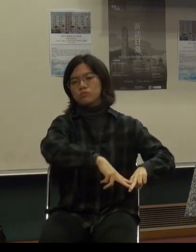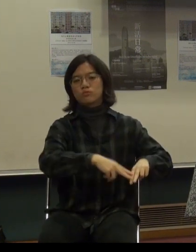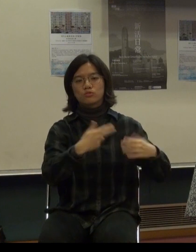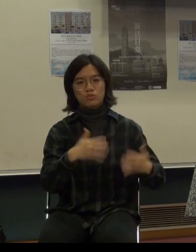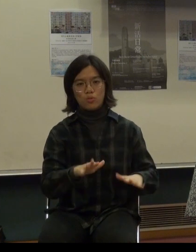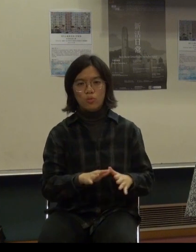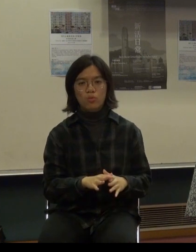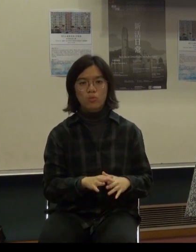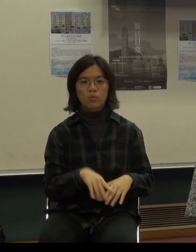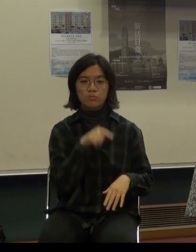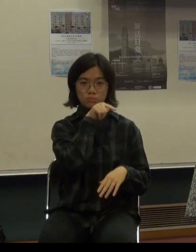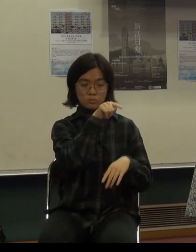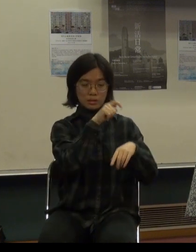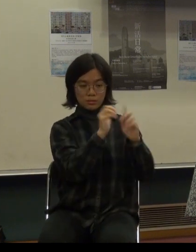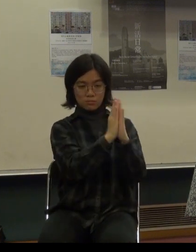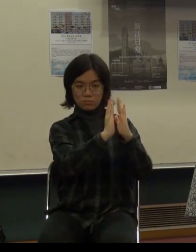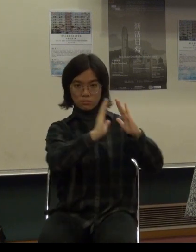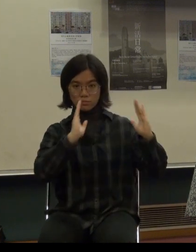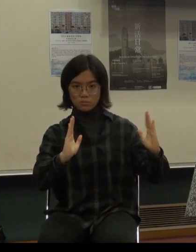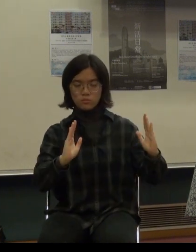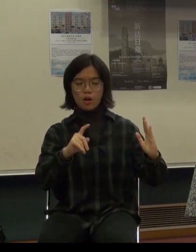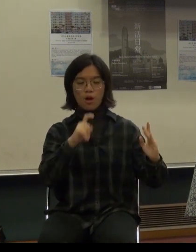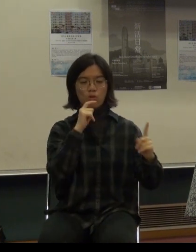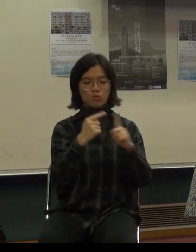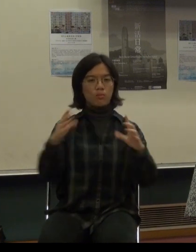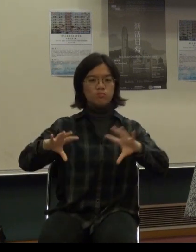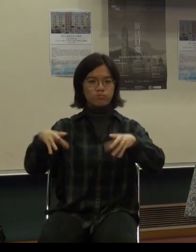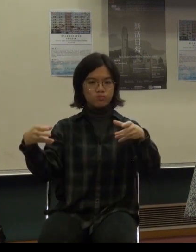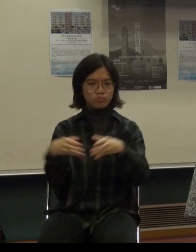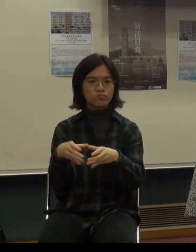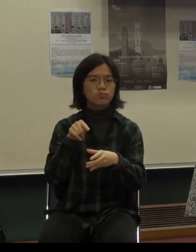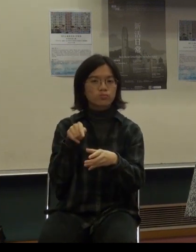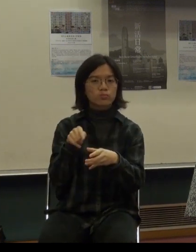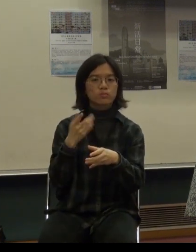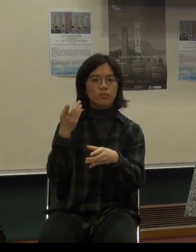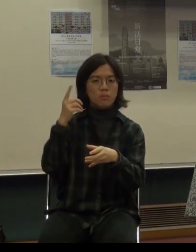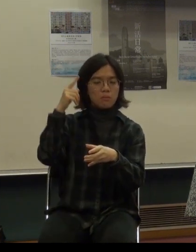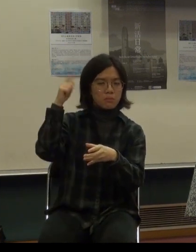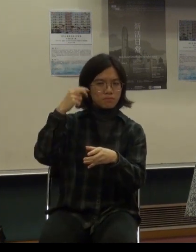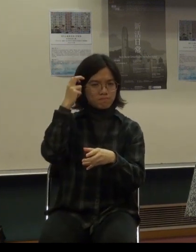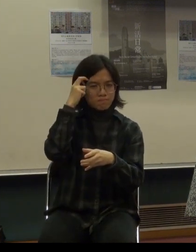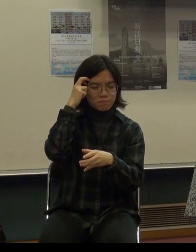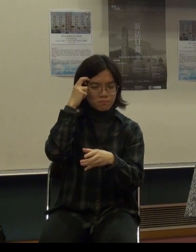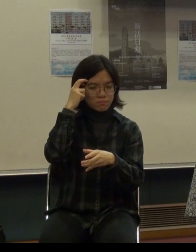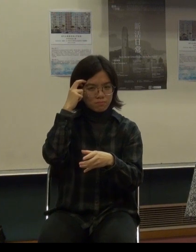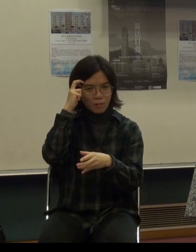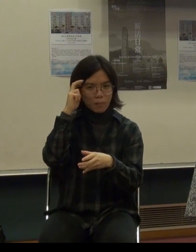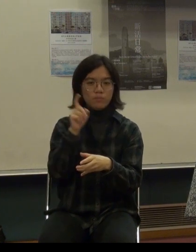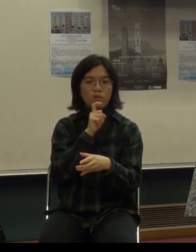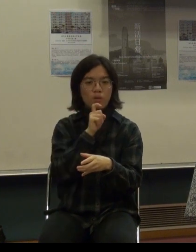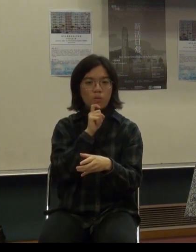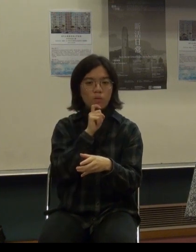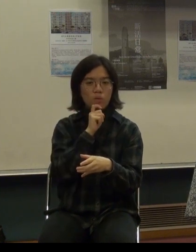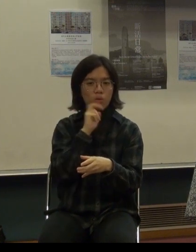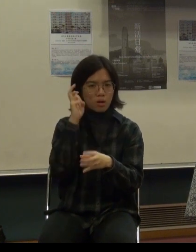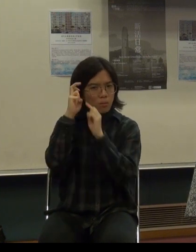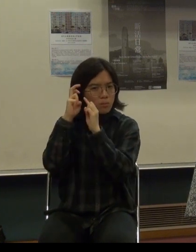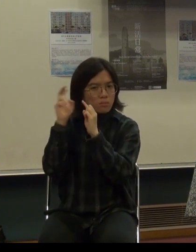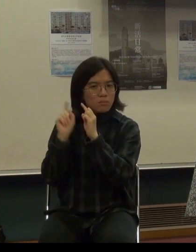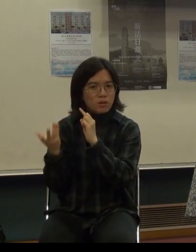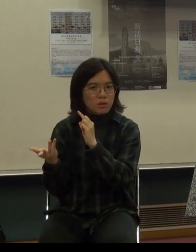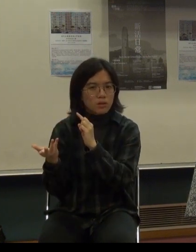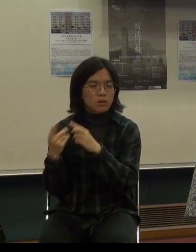間，有 一批的人，他是開始有一個這樣的思潮，那個思潮就是說我們不想